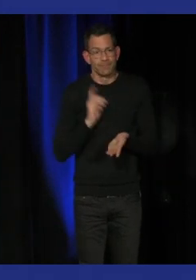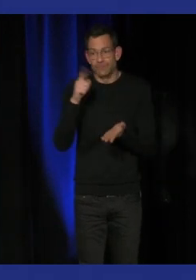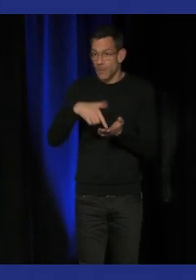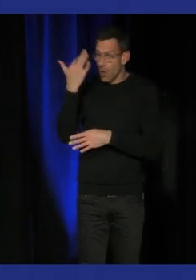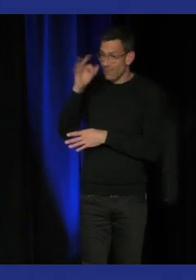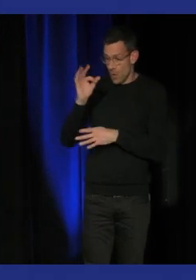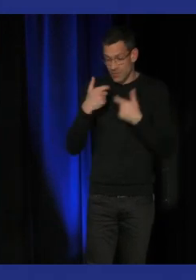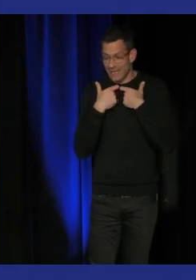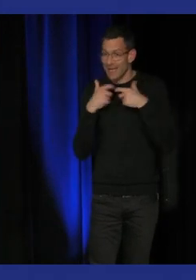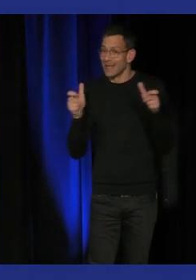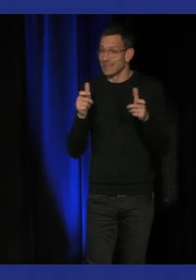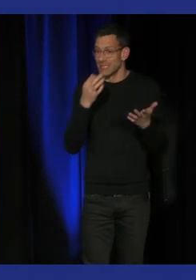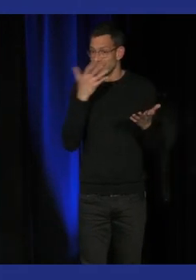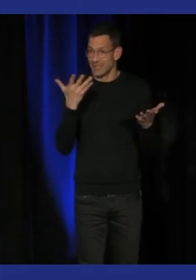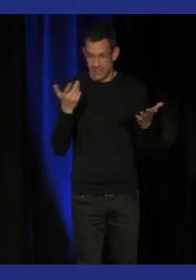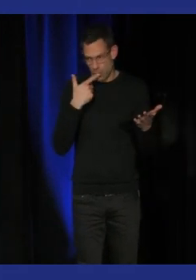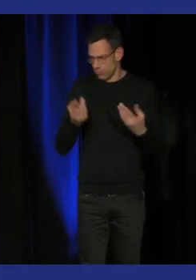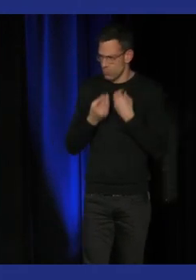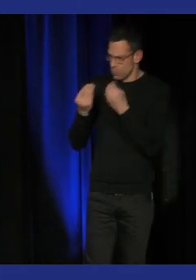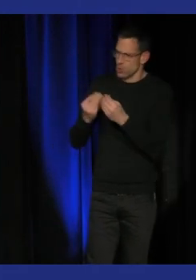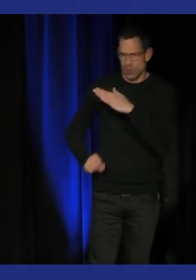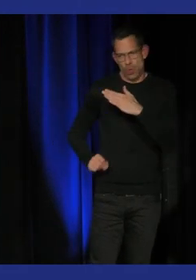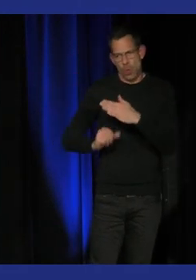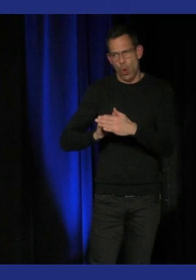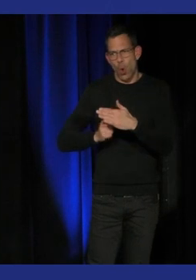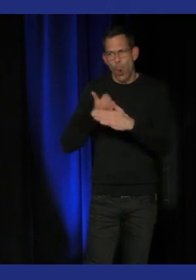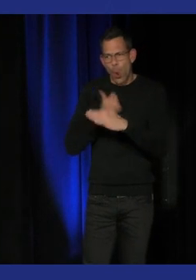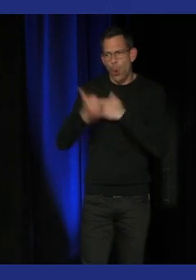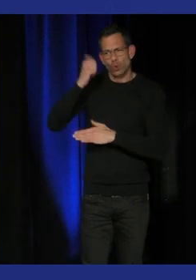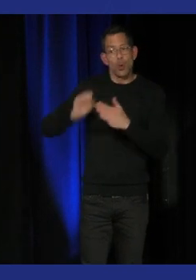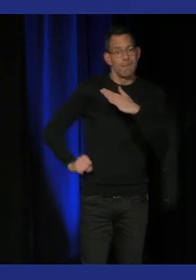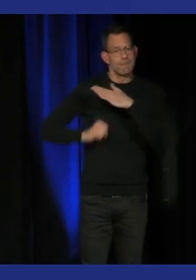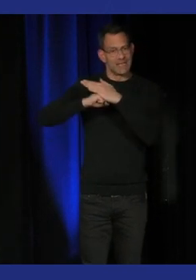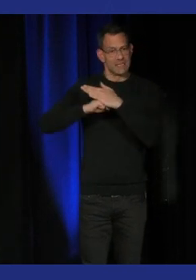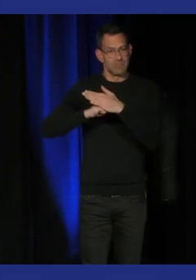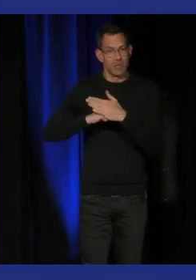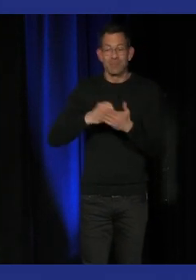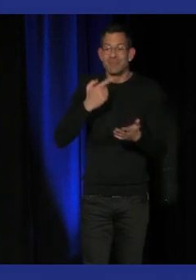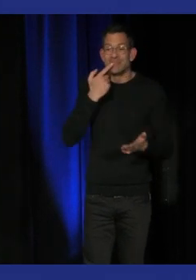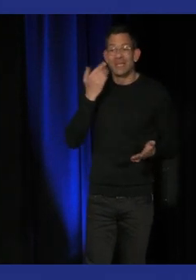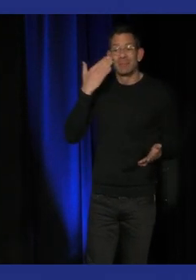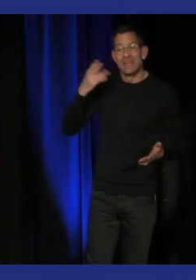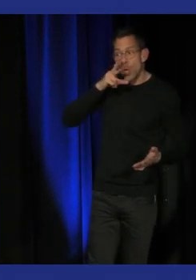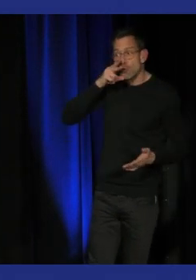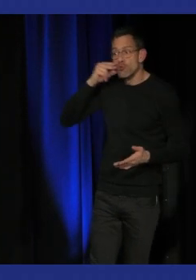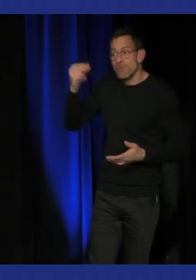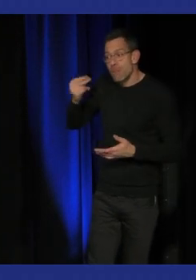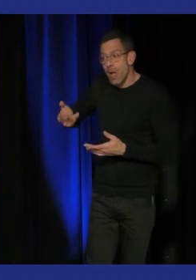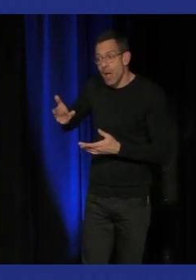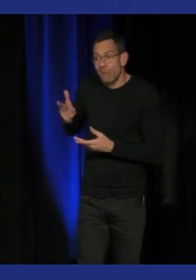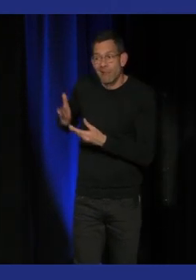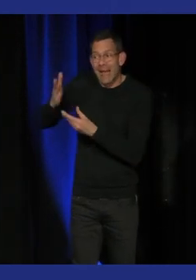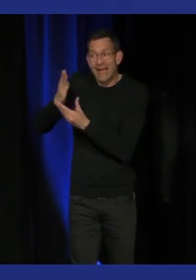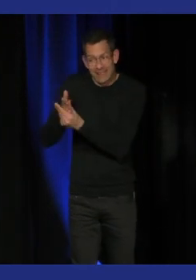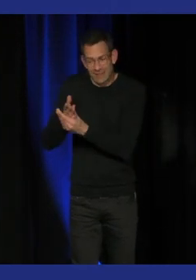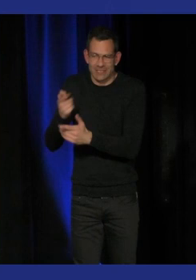est définie comme avec la plus grande autonomie. S'il y a une intervention humaine, ce n'est plus de l'accessibilité, ou en tout cas